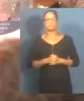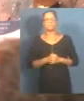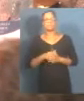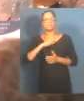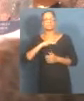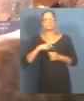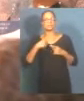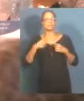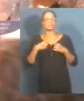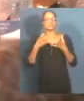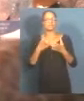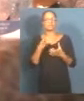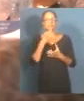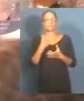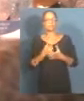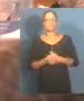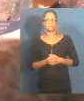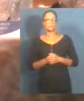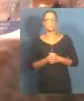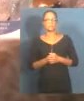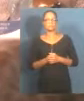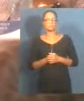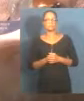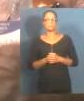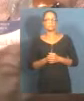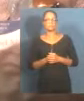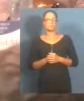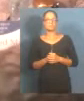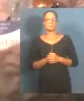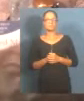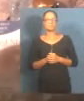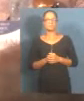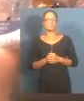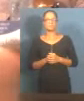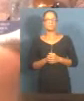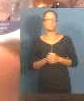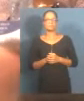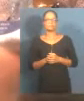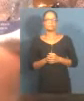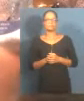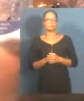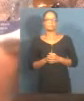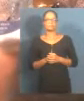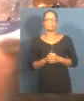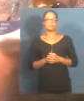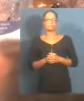dernier point, la question, alors, bon, il faut quand même des fois plaisanter, c'est la